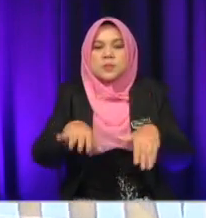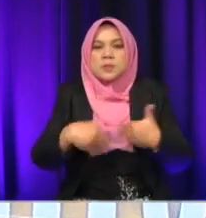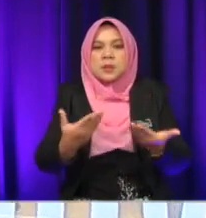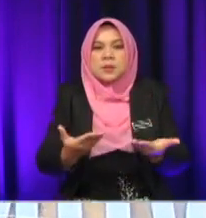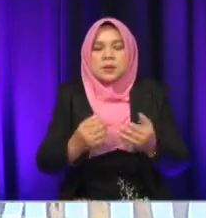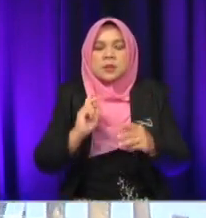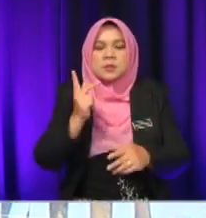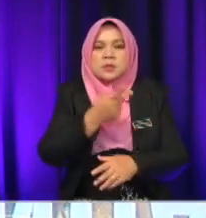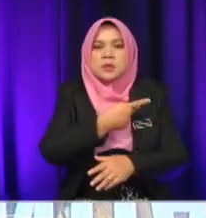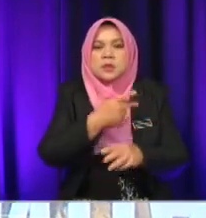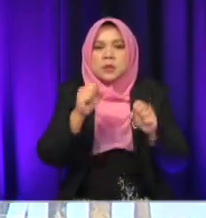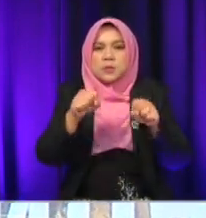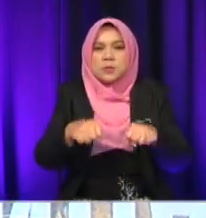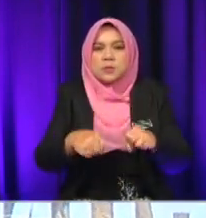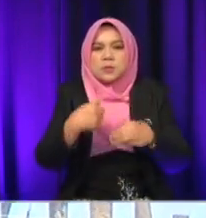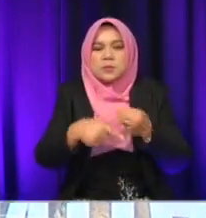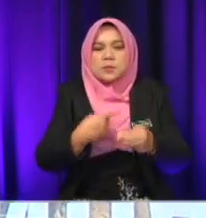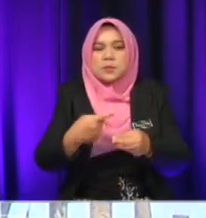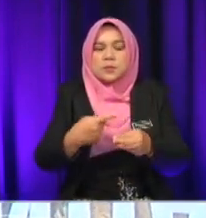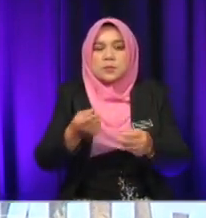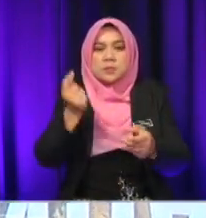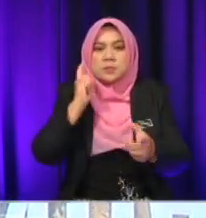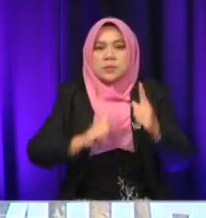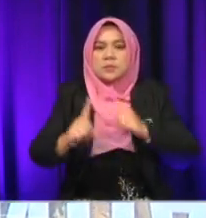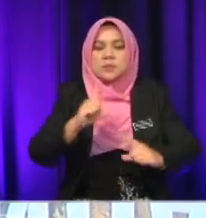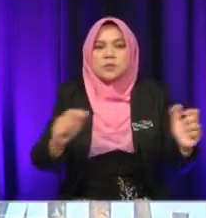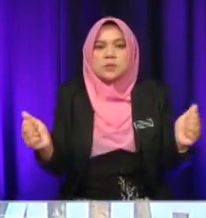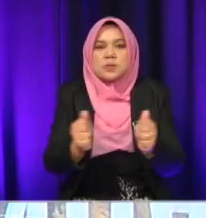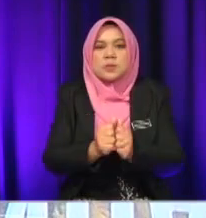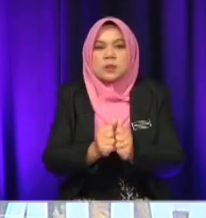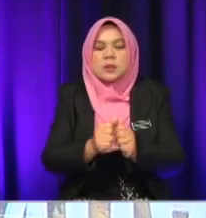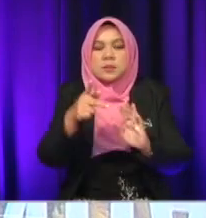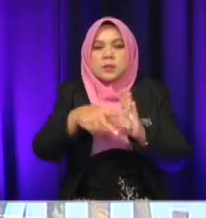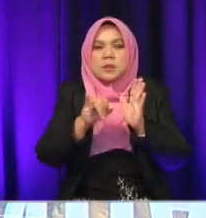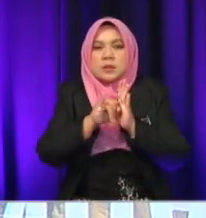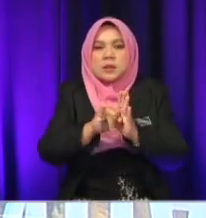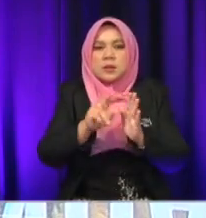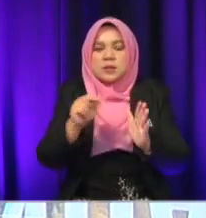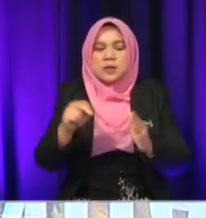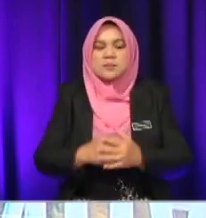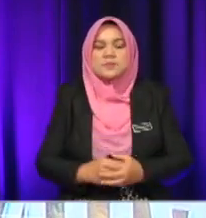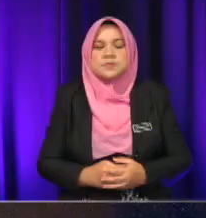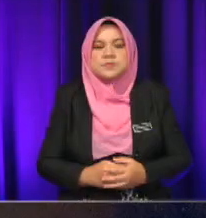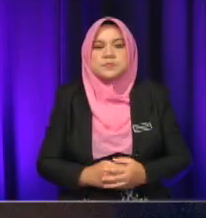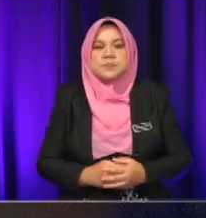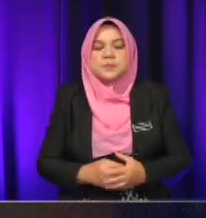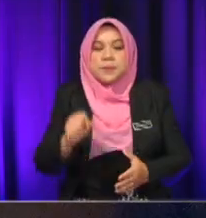boleh kaitkan gimmick kita sebentar tadi dengan pengiklanan ni cikgu? Okey,